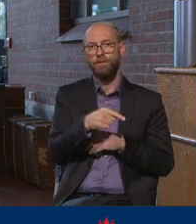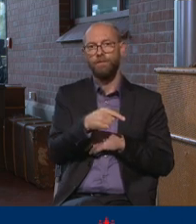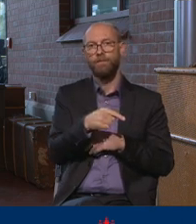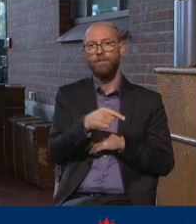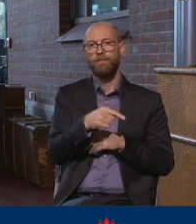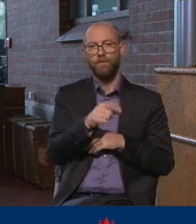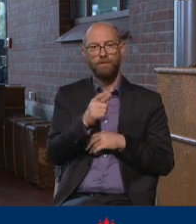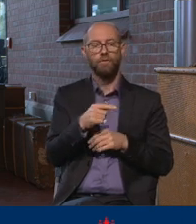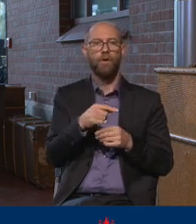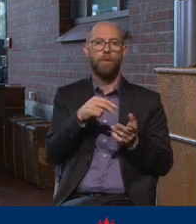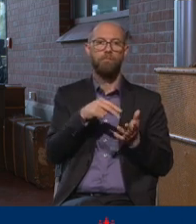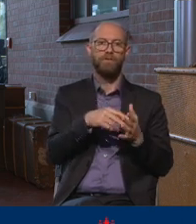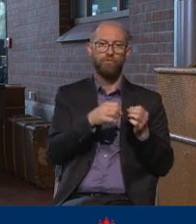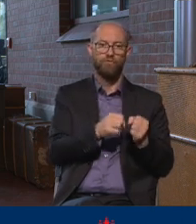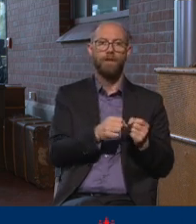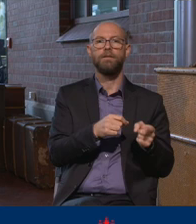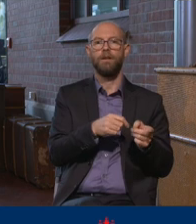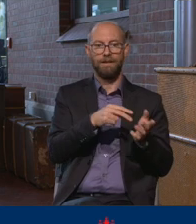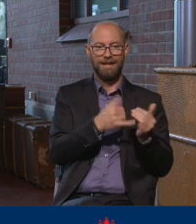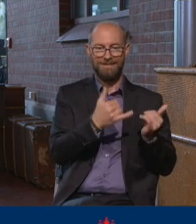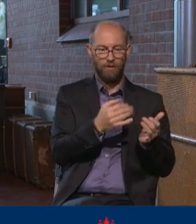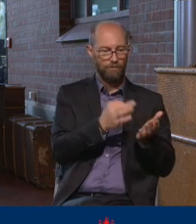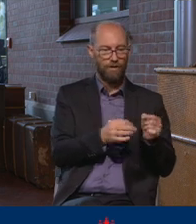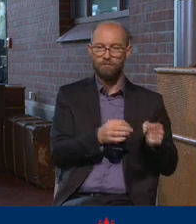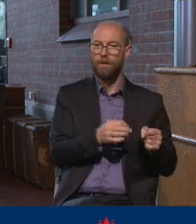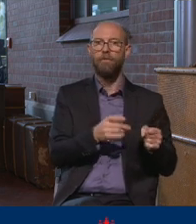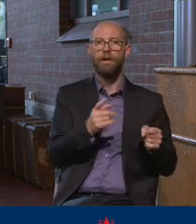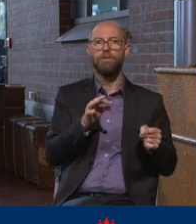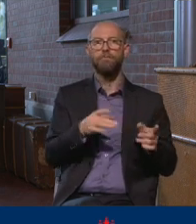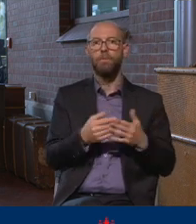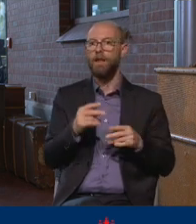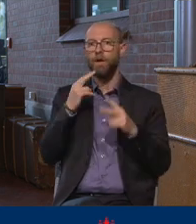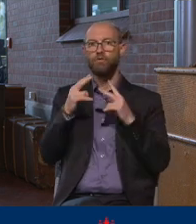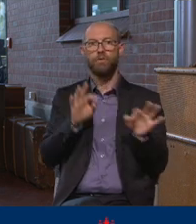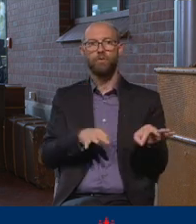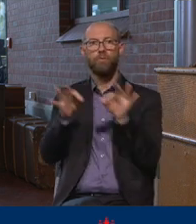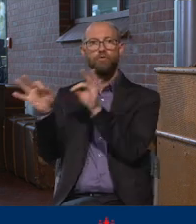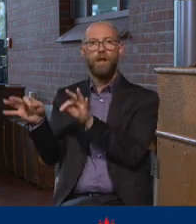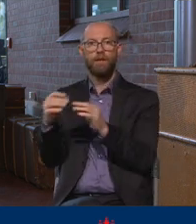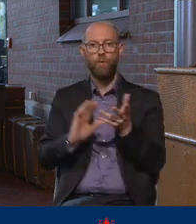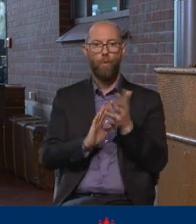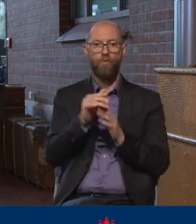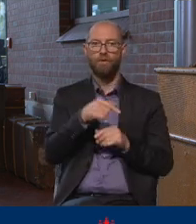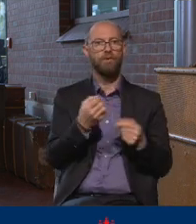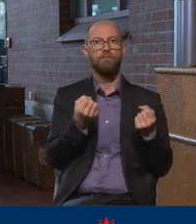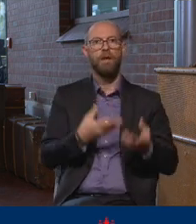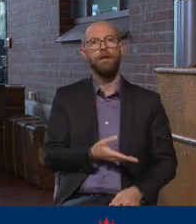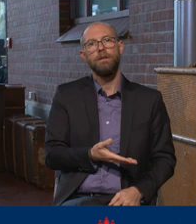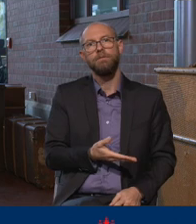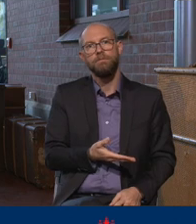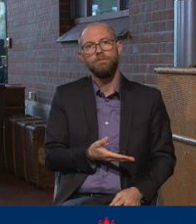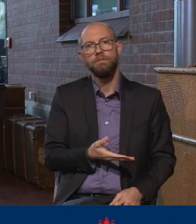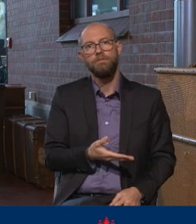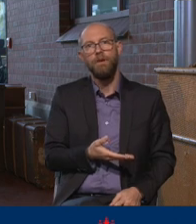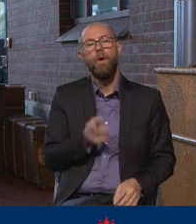hat besitzstand an der jetzigen stelle und was passiert wenn die gaststätte dann irgendwo anders steht letztlich die bauphase die